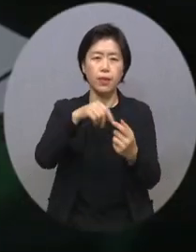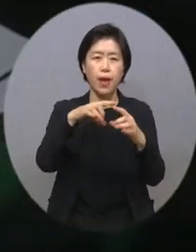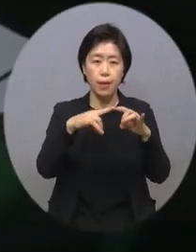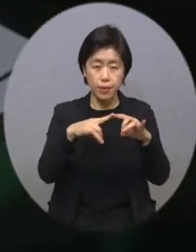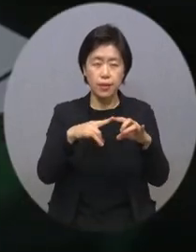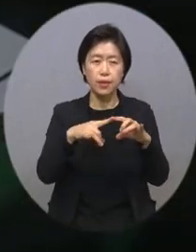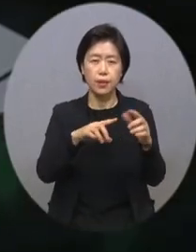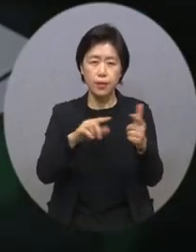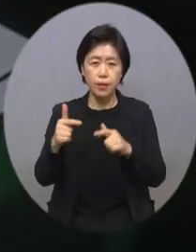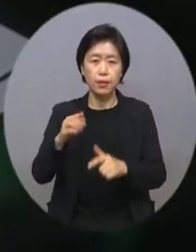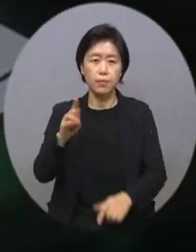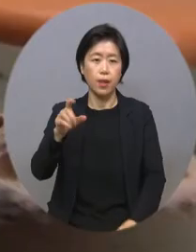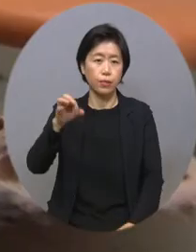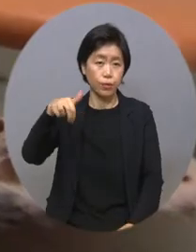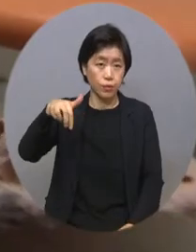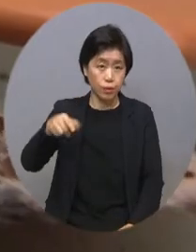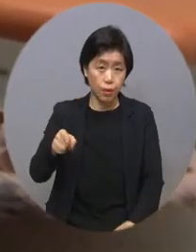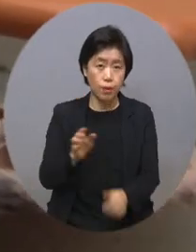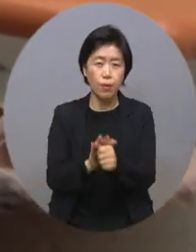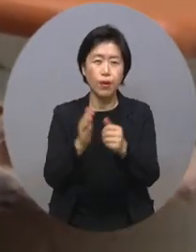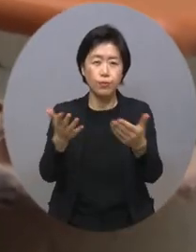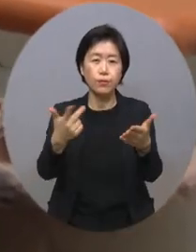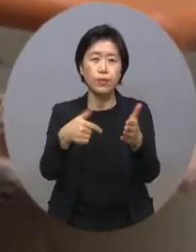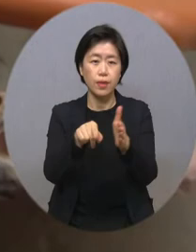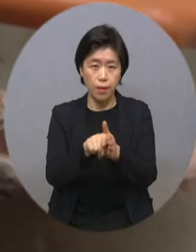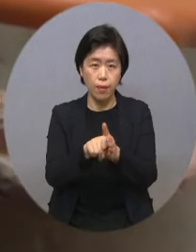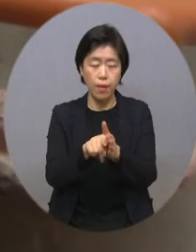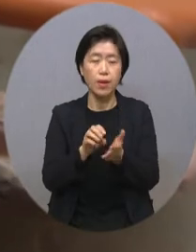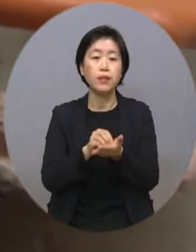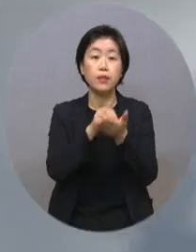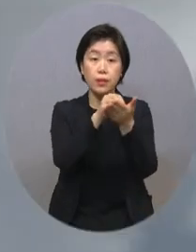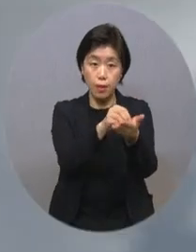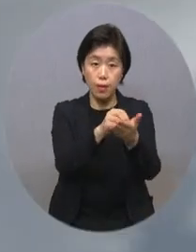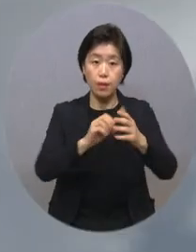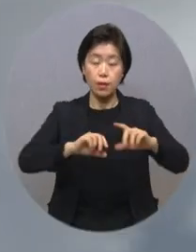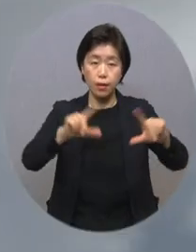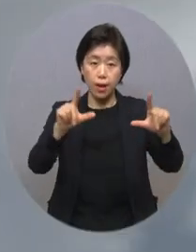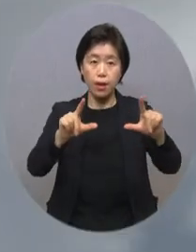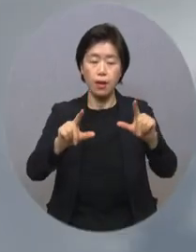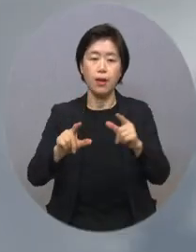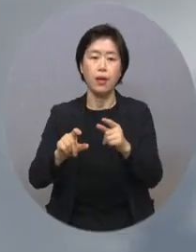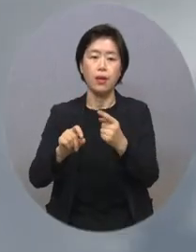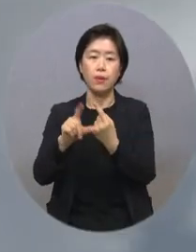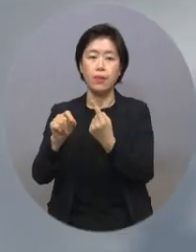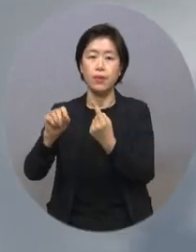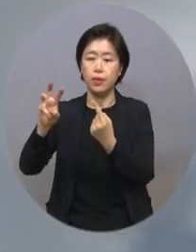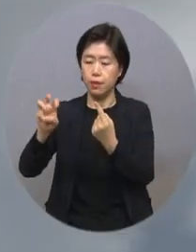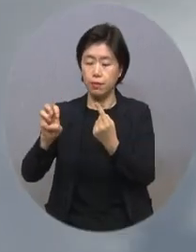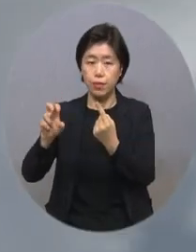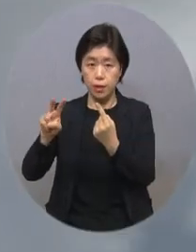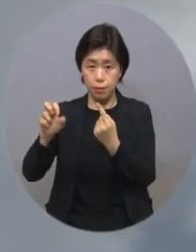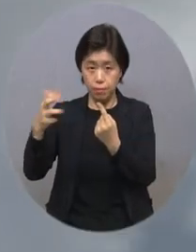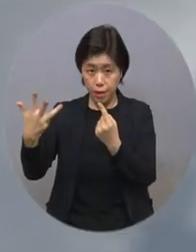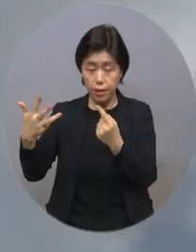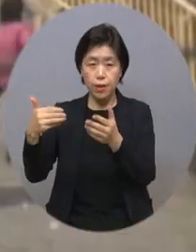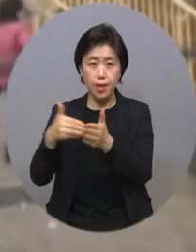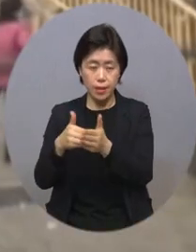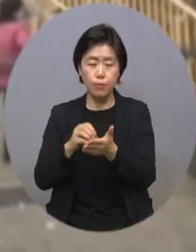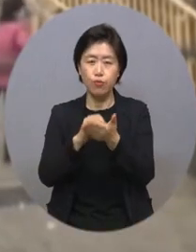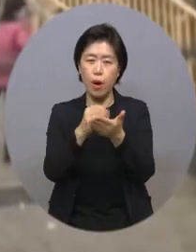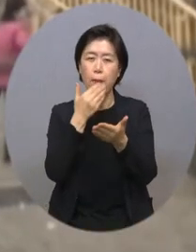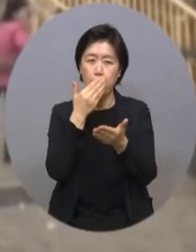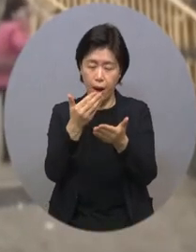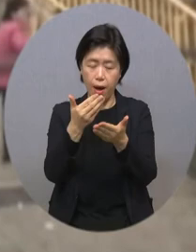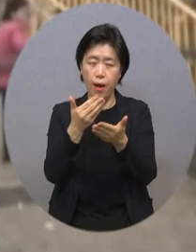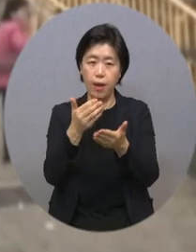혜택을 받을 수 있도록 에너지 바우처 신청 기간을 오는 28일까지 연장하고 지자체 복지 유관